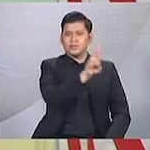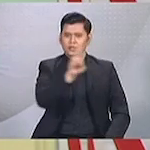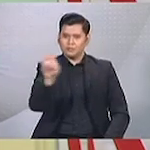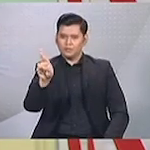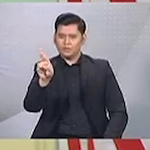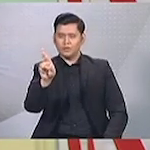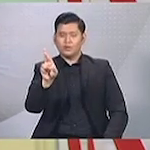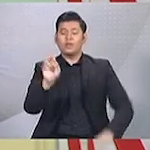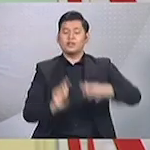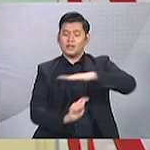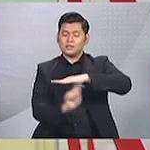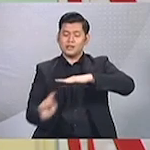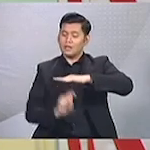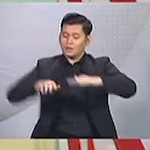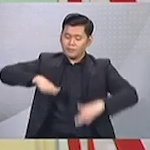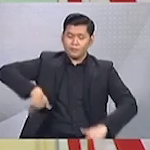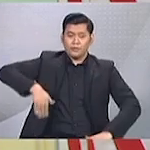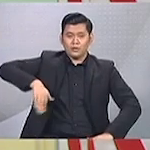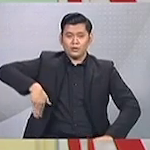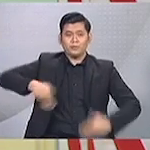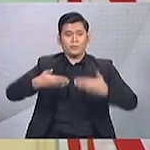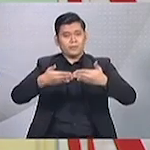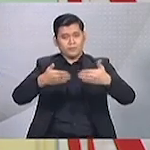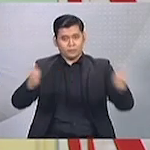baki taska yang belum dibuka sebanyak